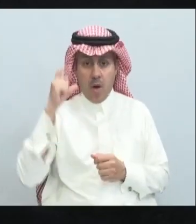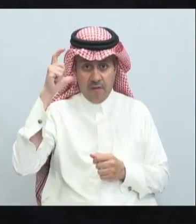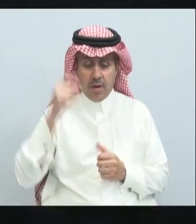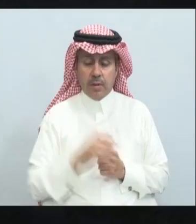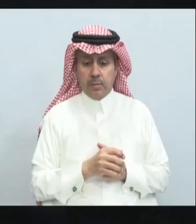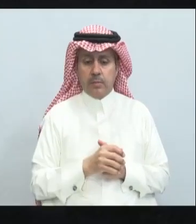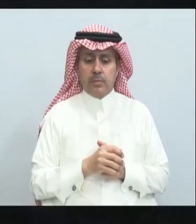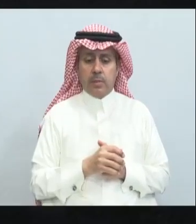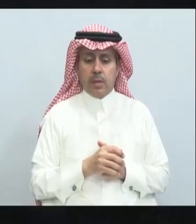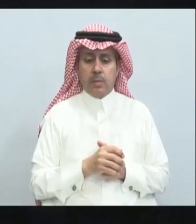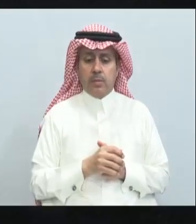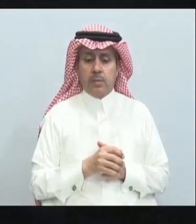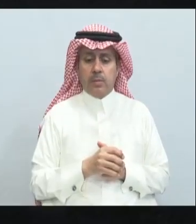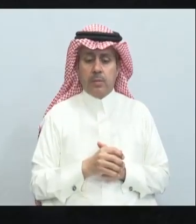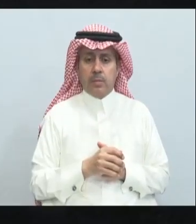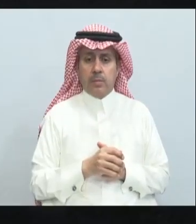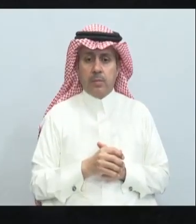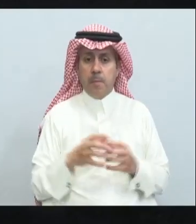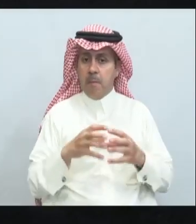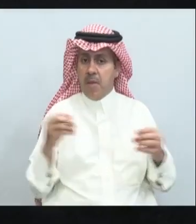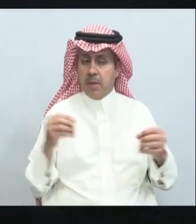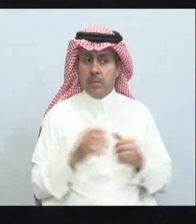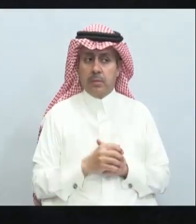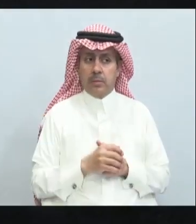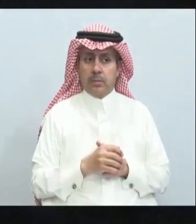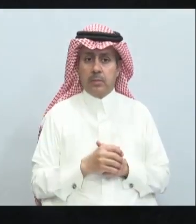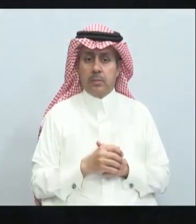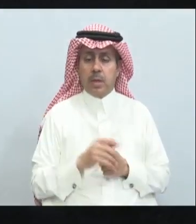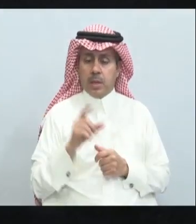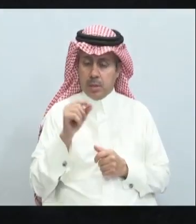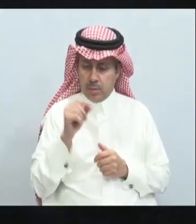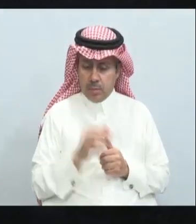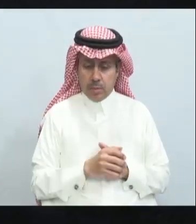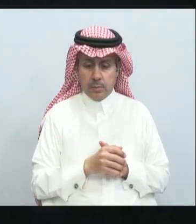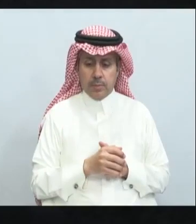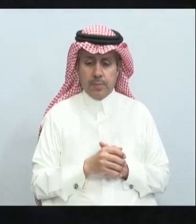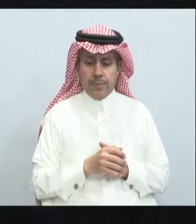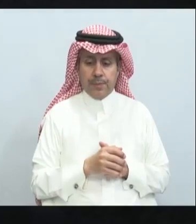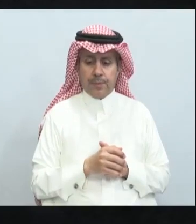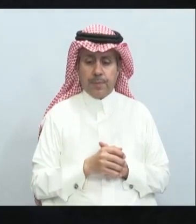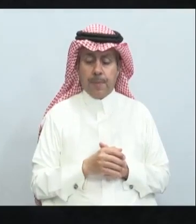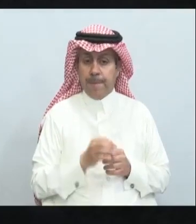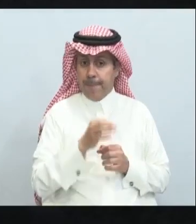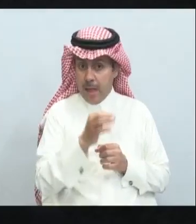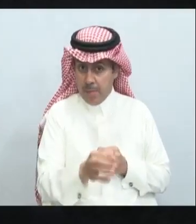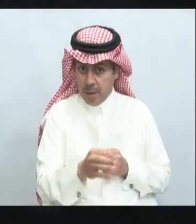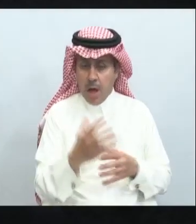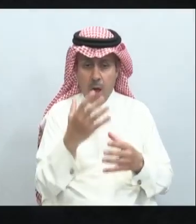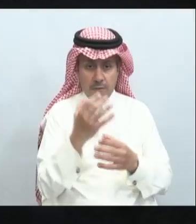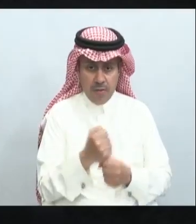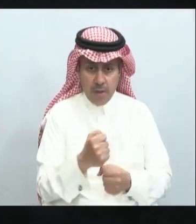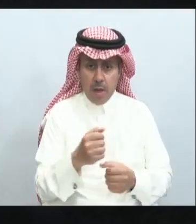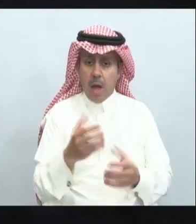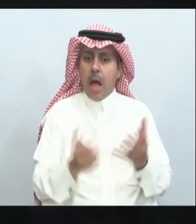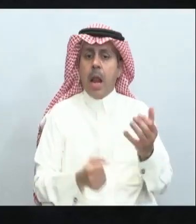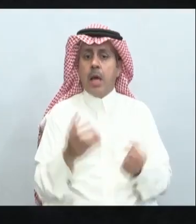هي عباره عن ماذا احسنتم عباره عن اماكن يحفظ